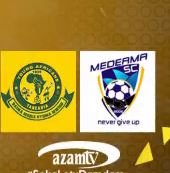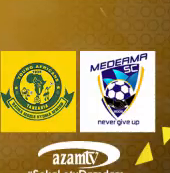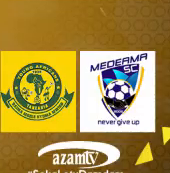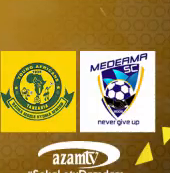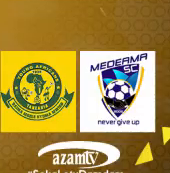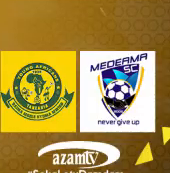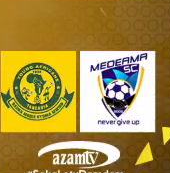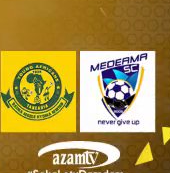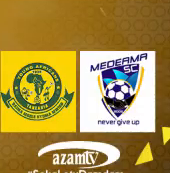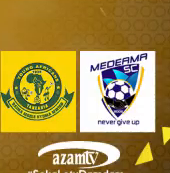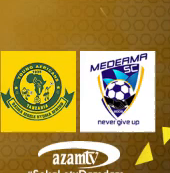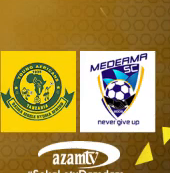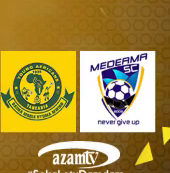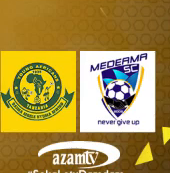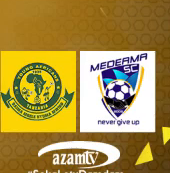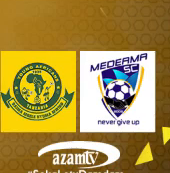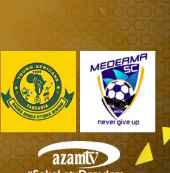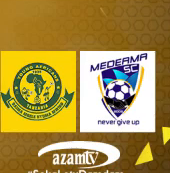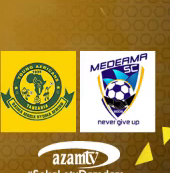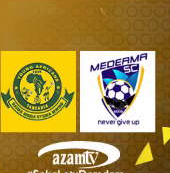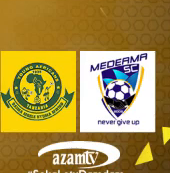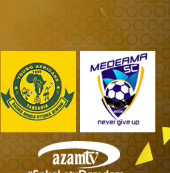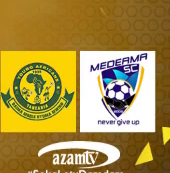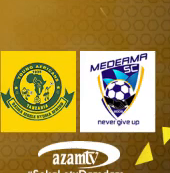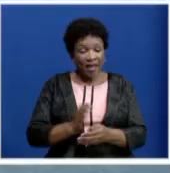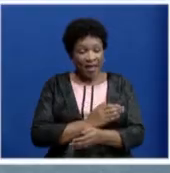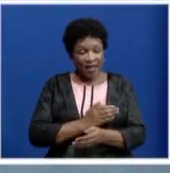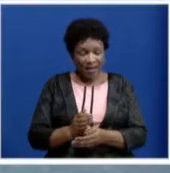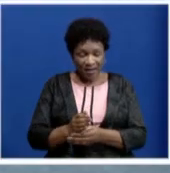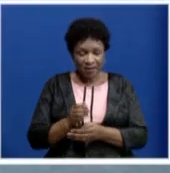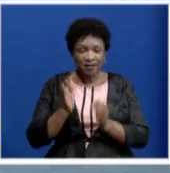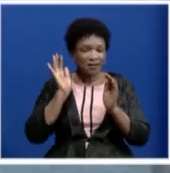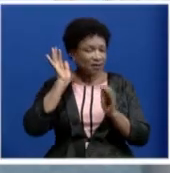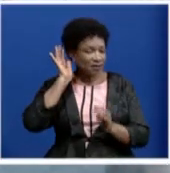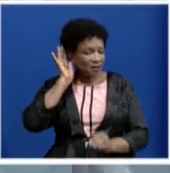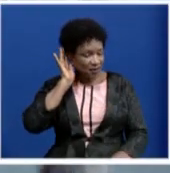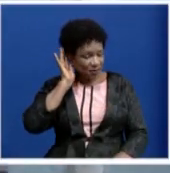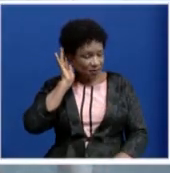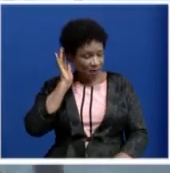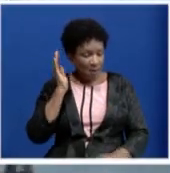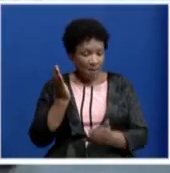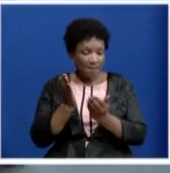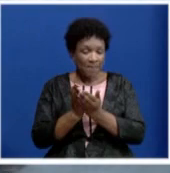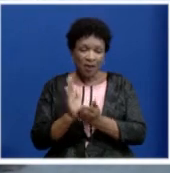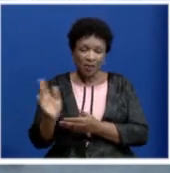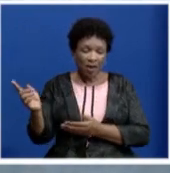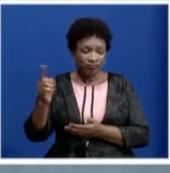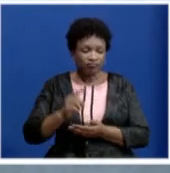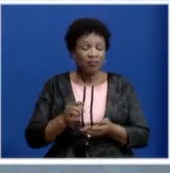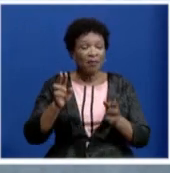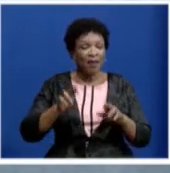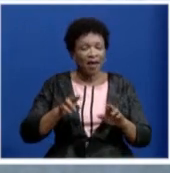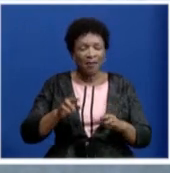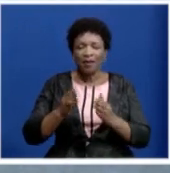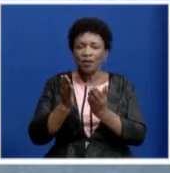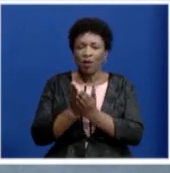wak alima mde naes hii ilu inji mk ma mamani mahak